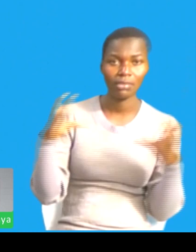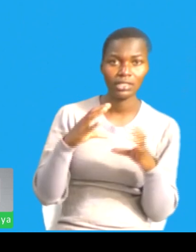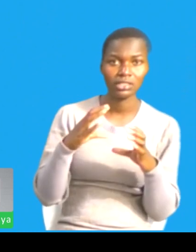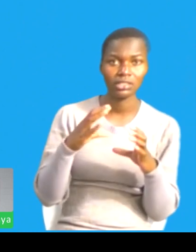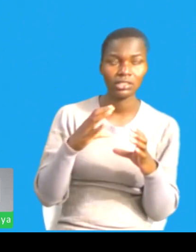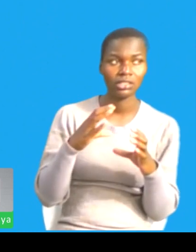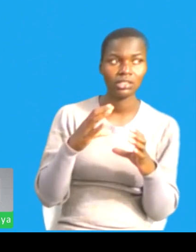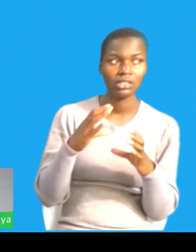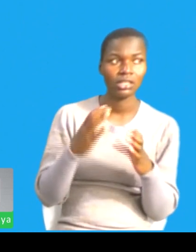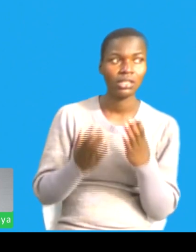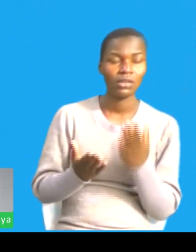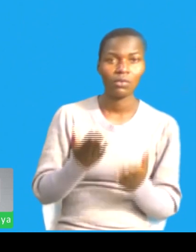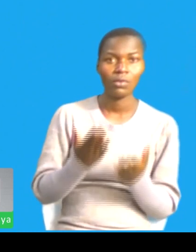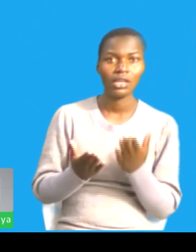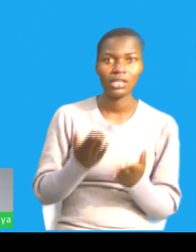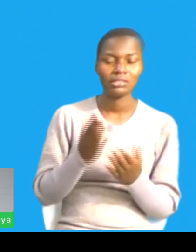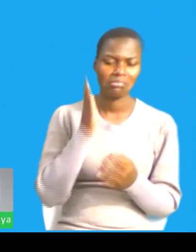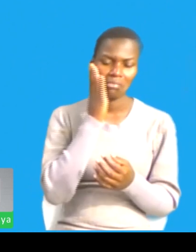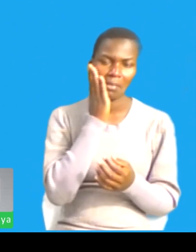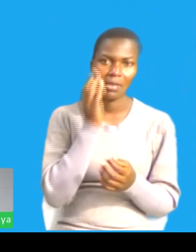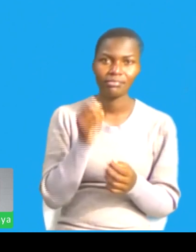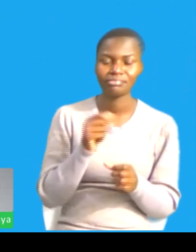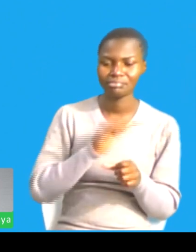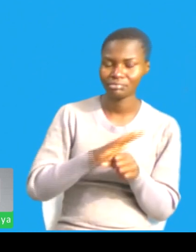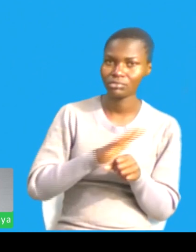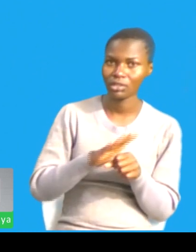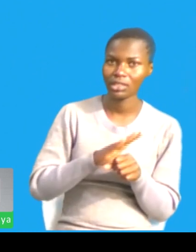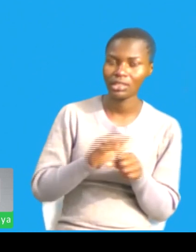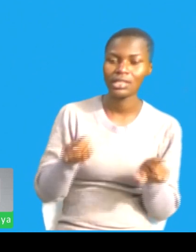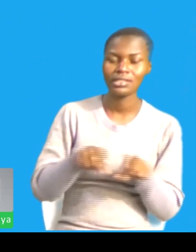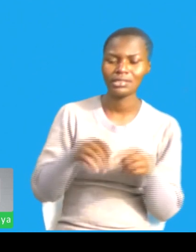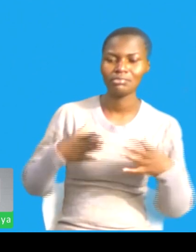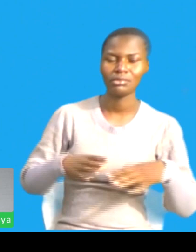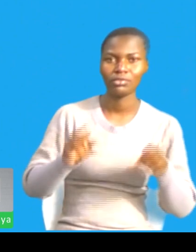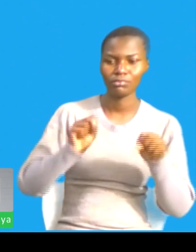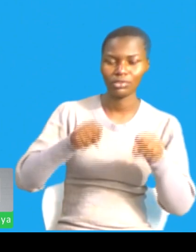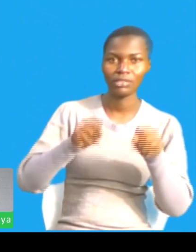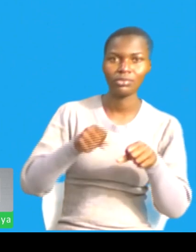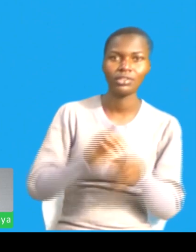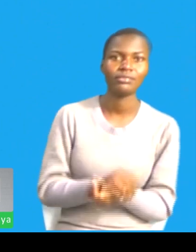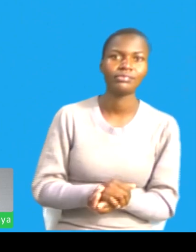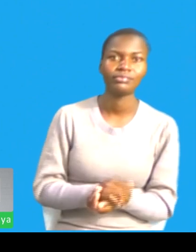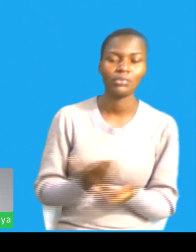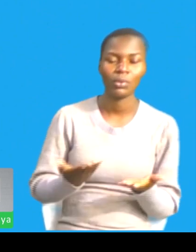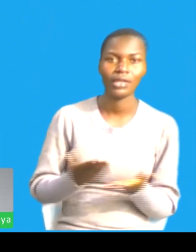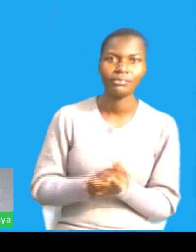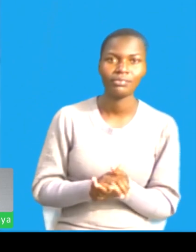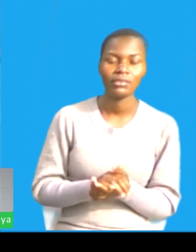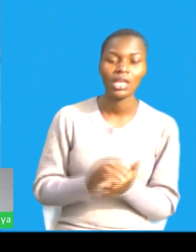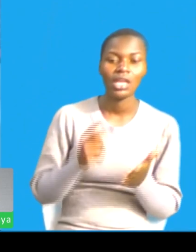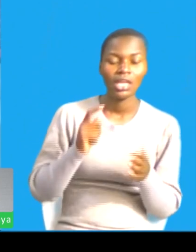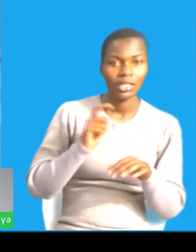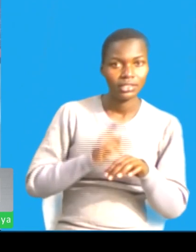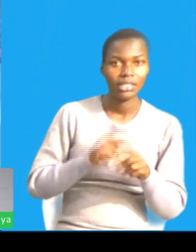mama mboga na kina nani, kwa sababu walikuwa hapo na watu wa bodaboda. Si basi wangekuwa wamepata makazi hapo. So when you talk